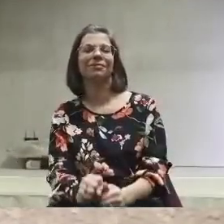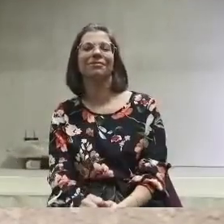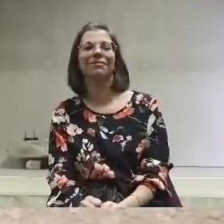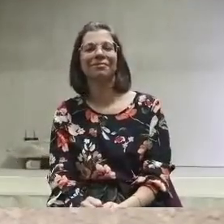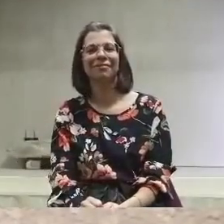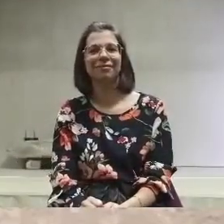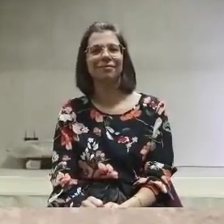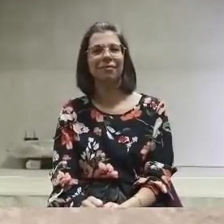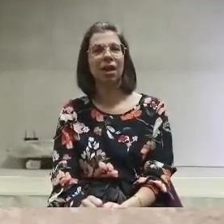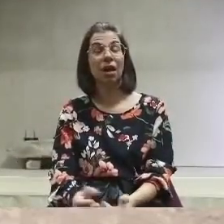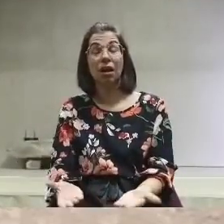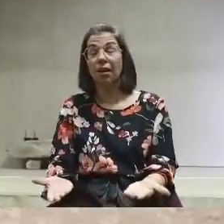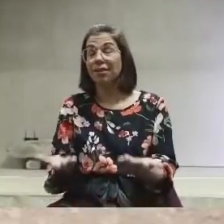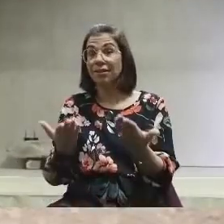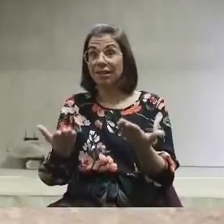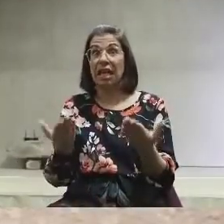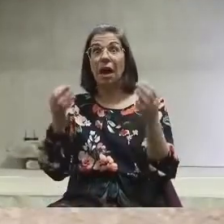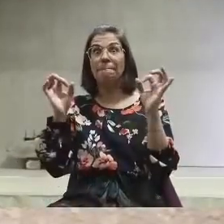C'est incroyable, non?